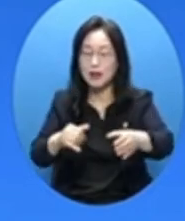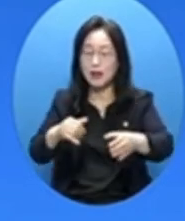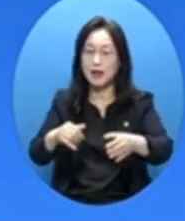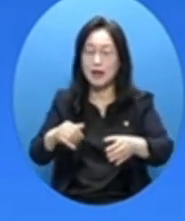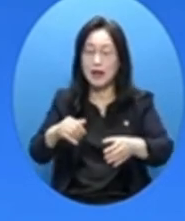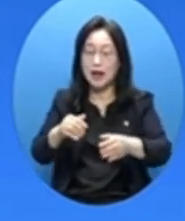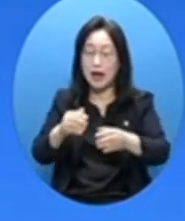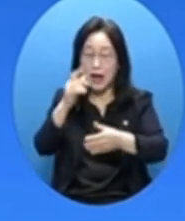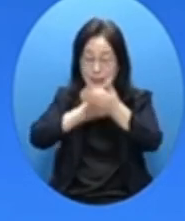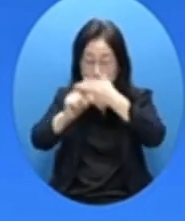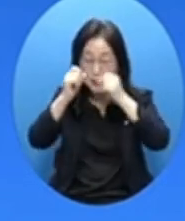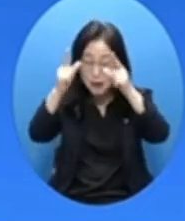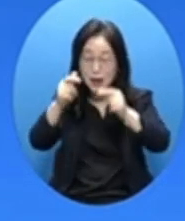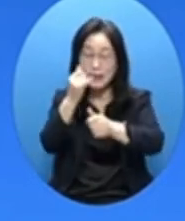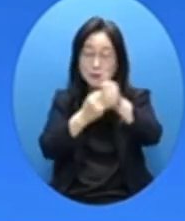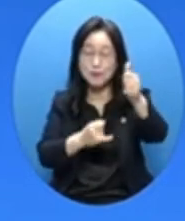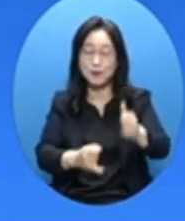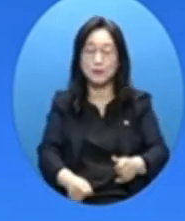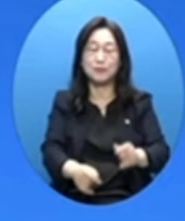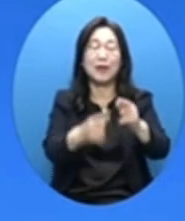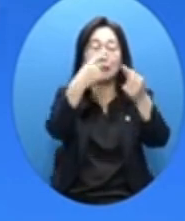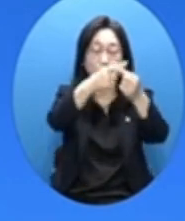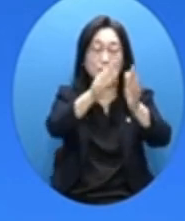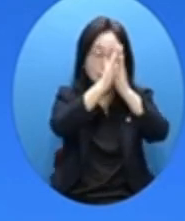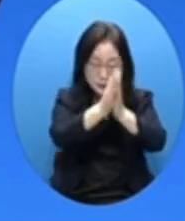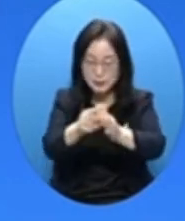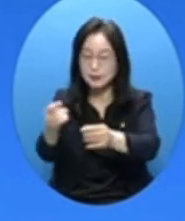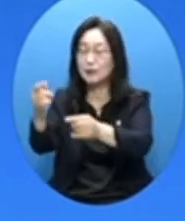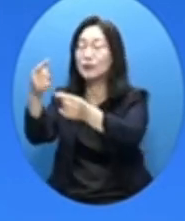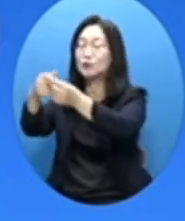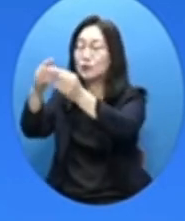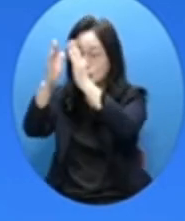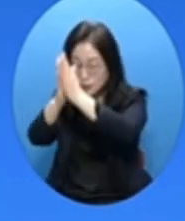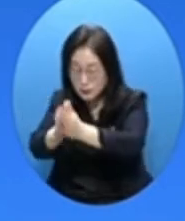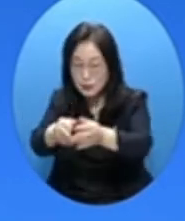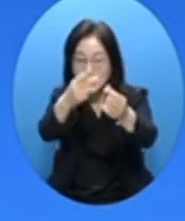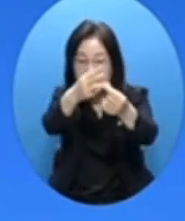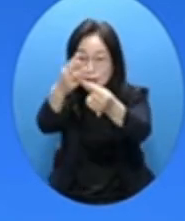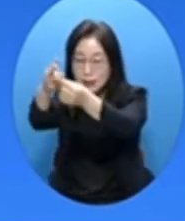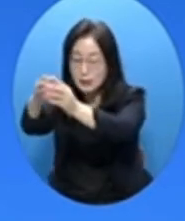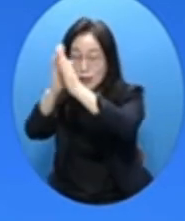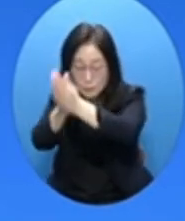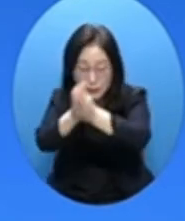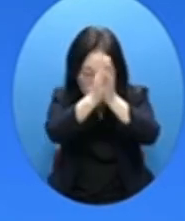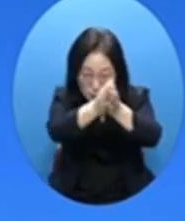하늘이 첫 번째 신 마지막 수부를 주면